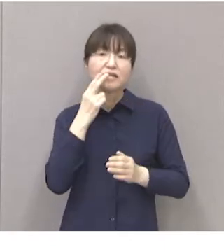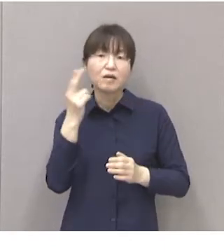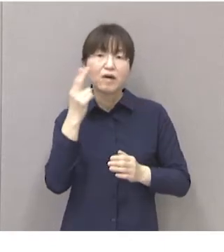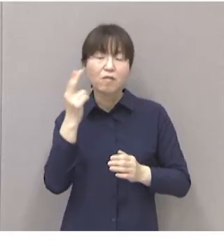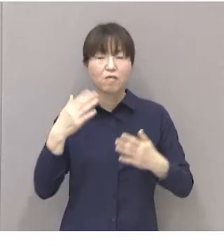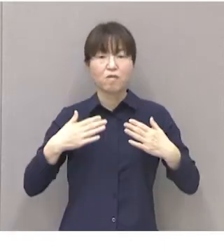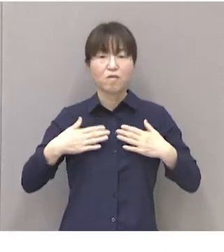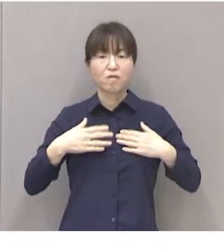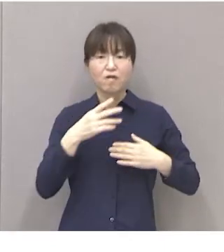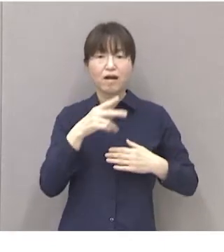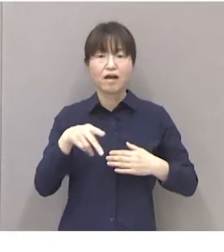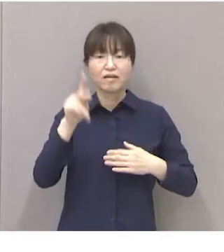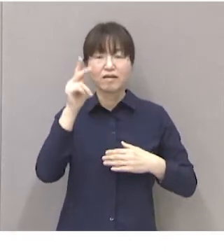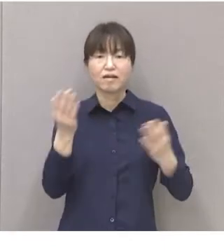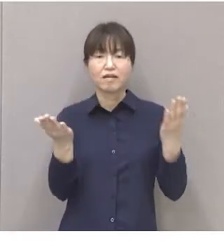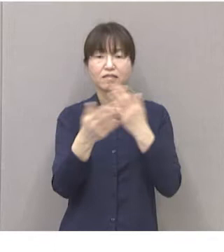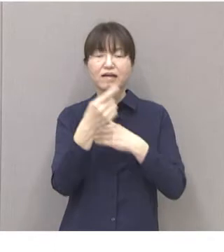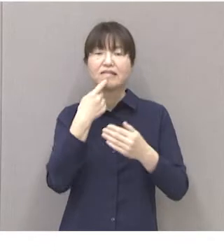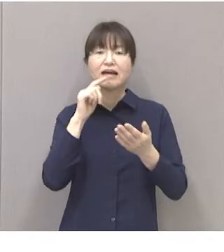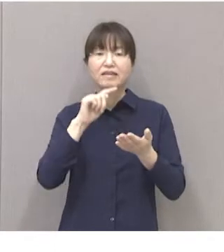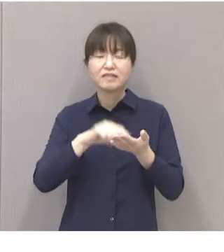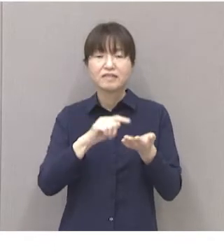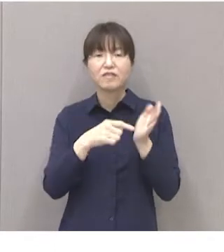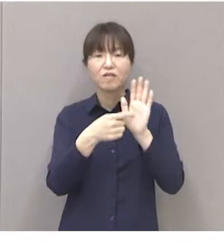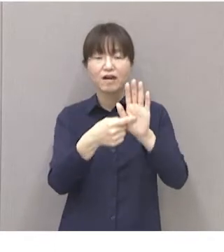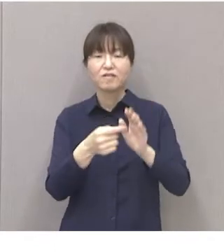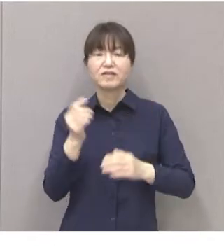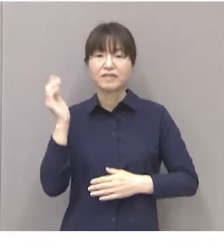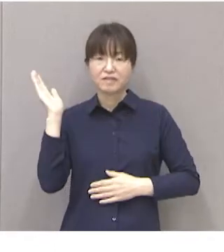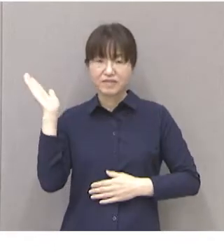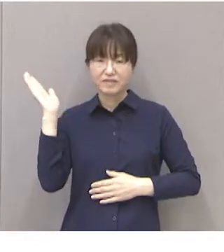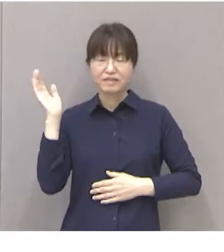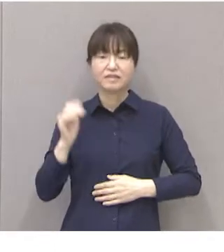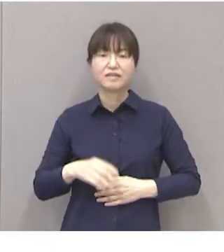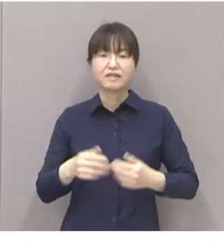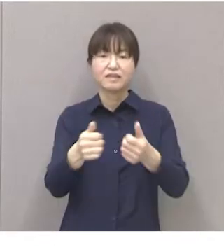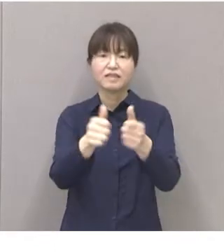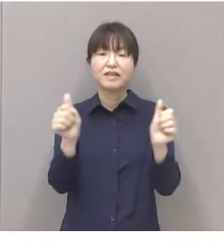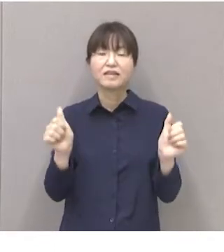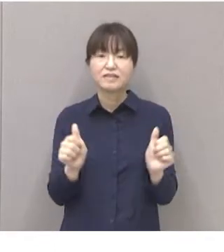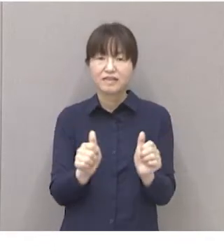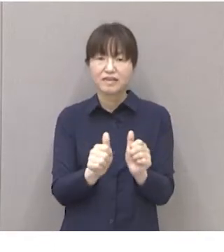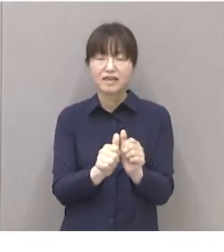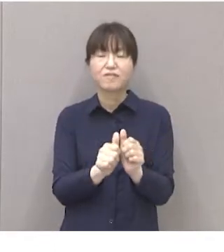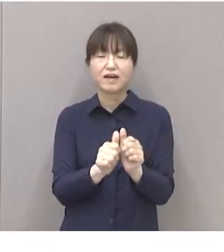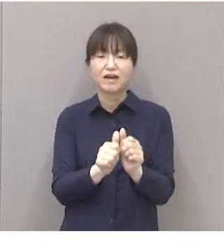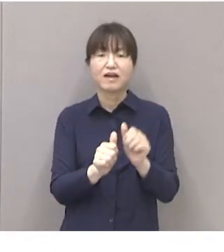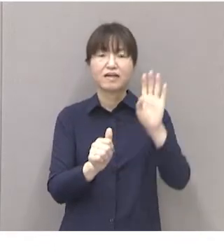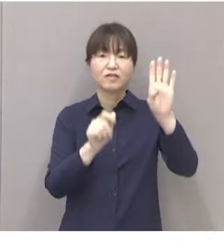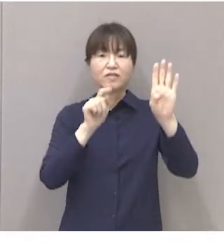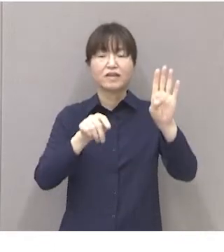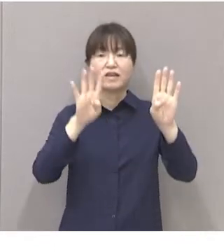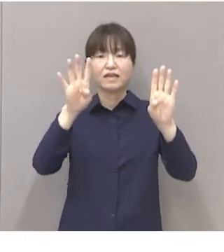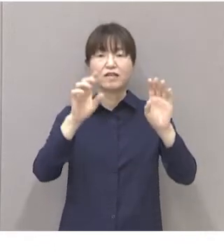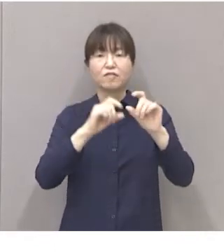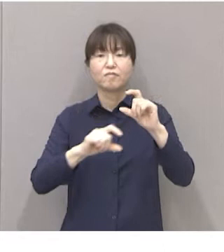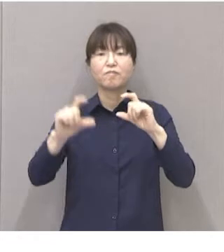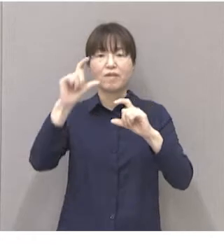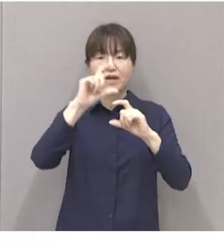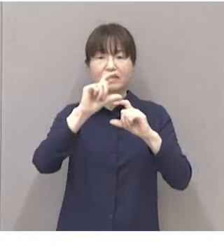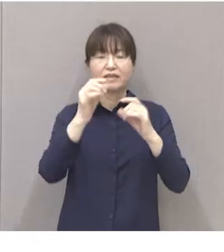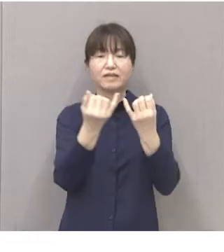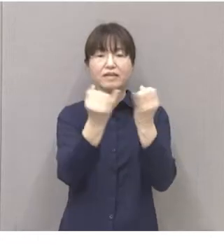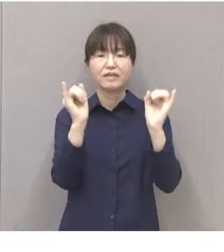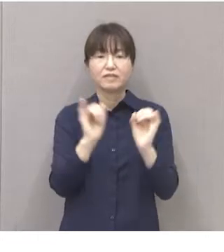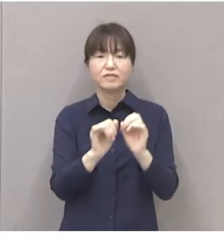肺がんになりやすいかという会なんですけれども南西な場合に吸わない人に比べると4.4倍女性だと